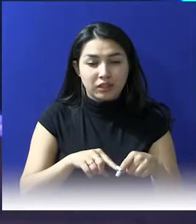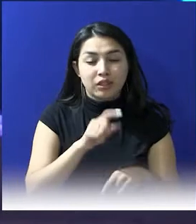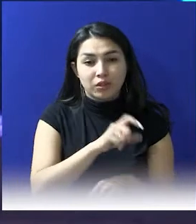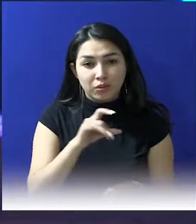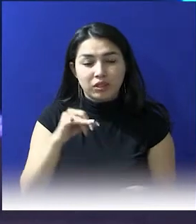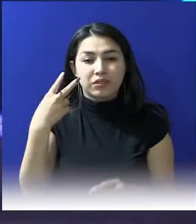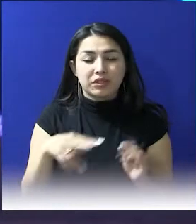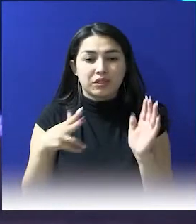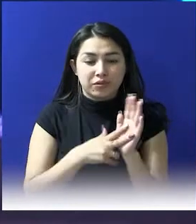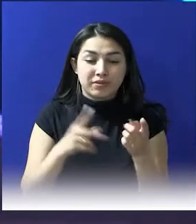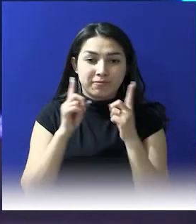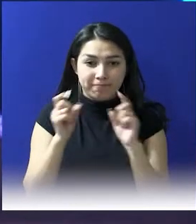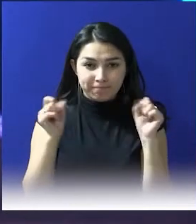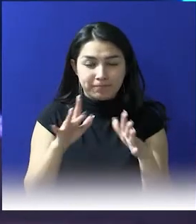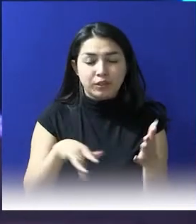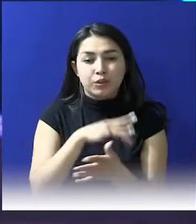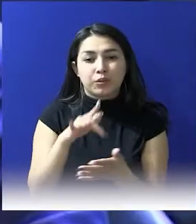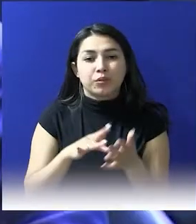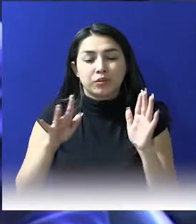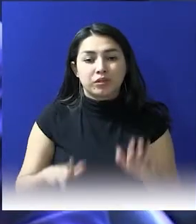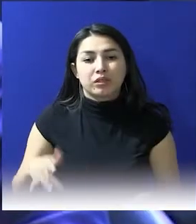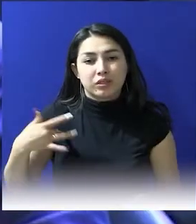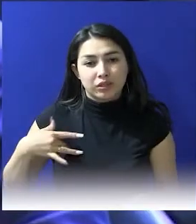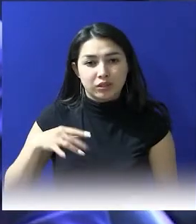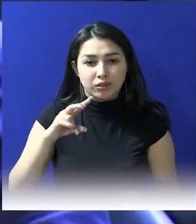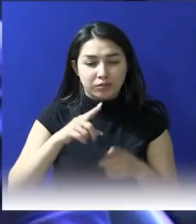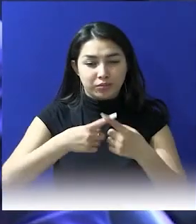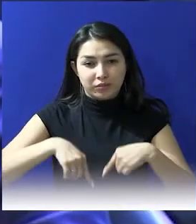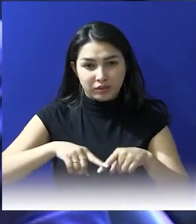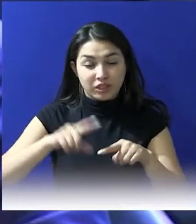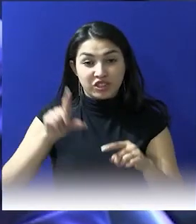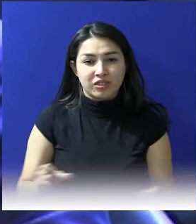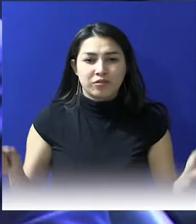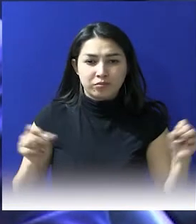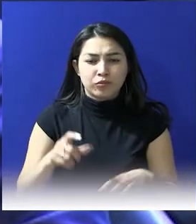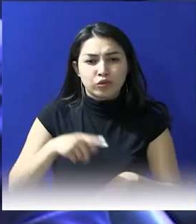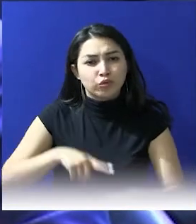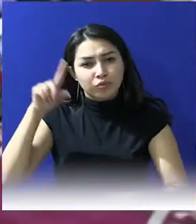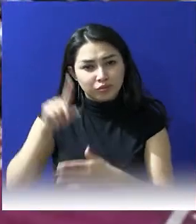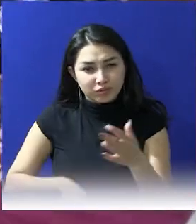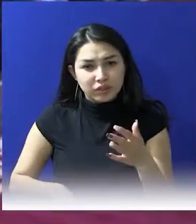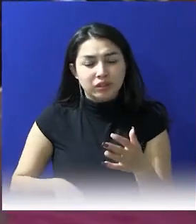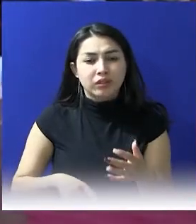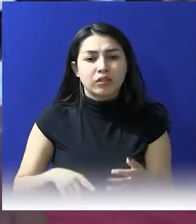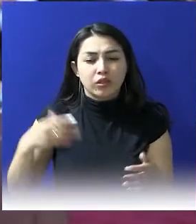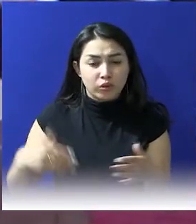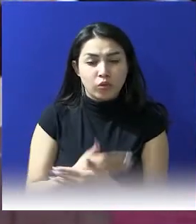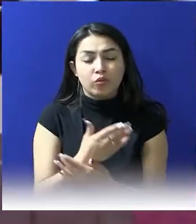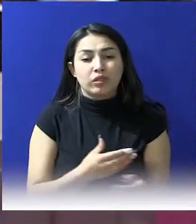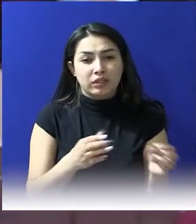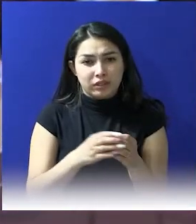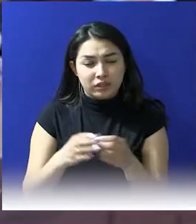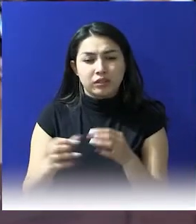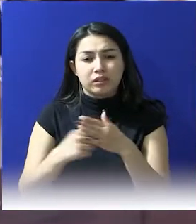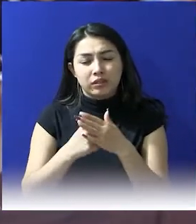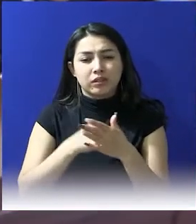и делегаты 28-й конференции Жамбылского областного филиала партии. Собравшиеся выразили уверенность в том, что с новым